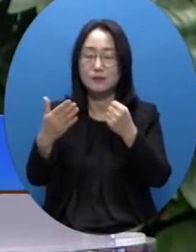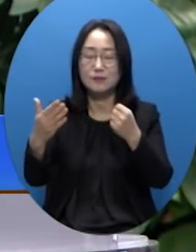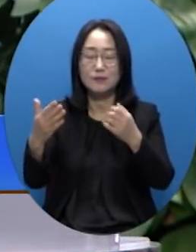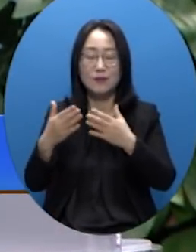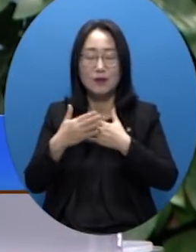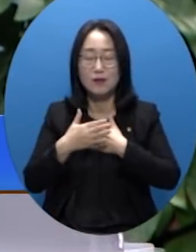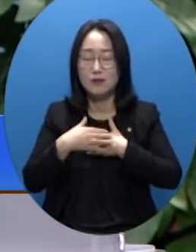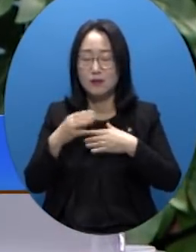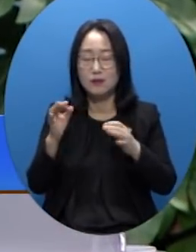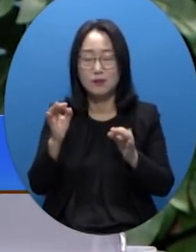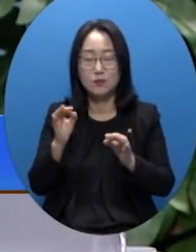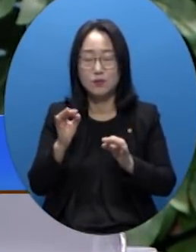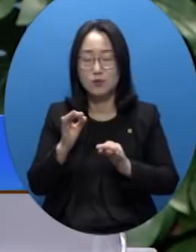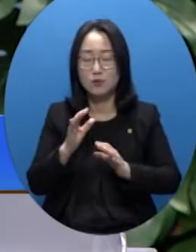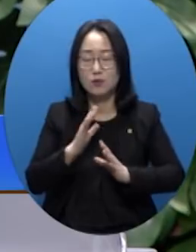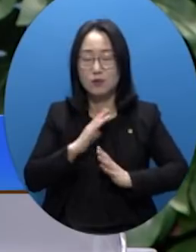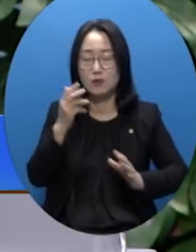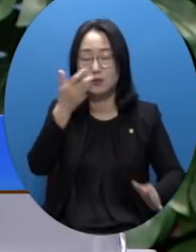으